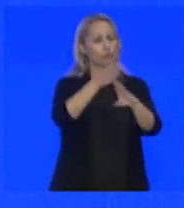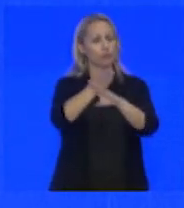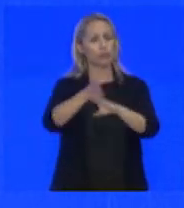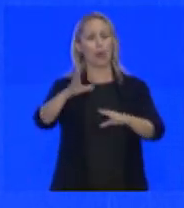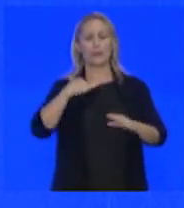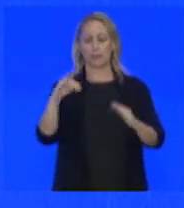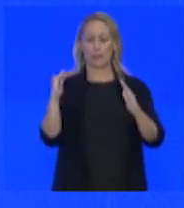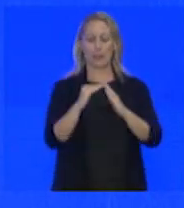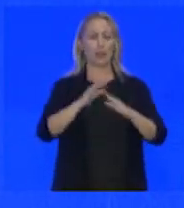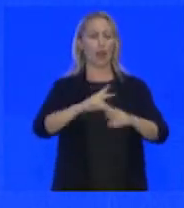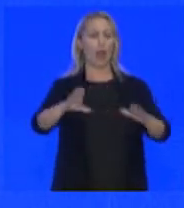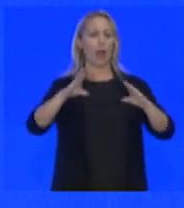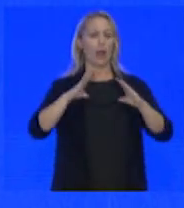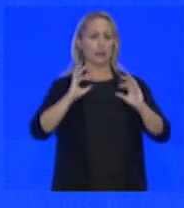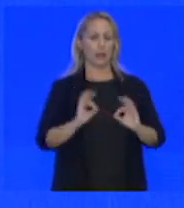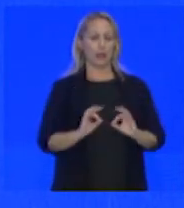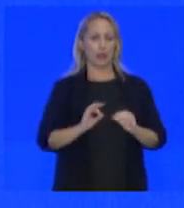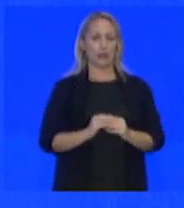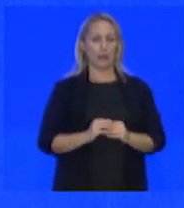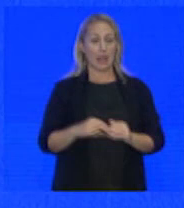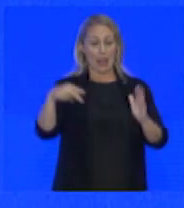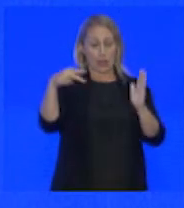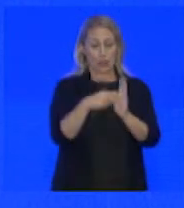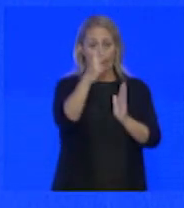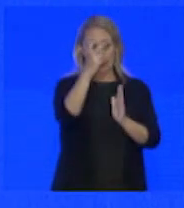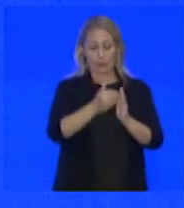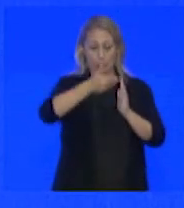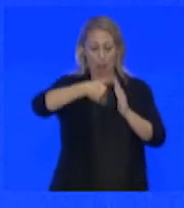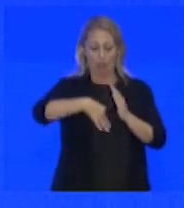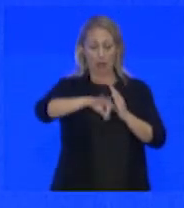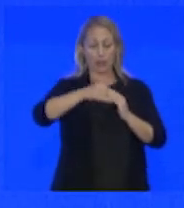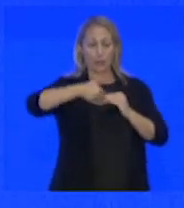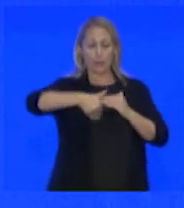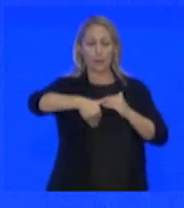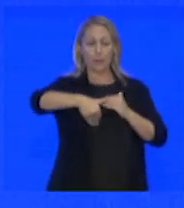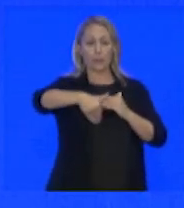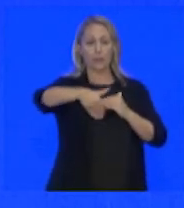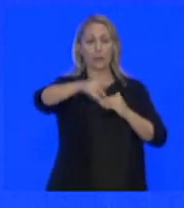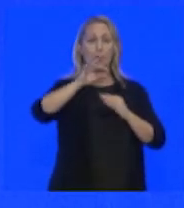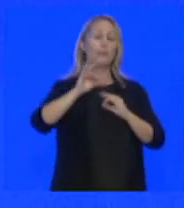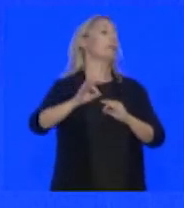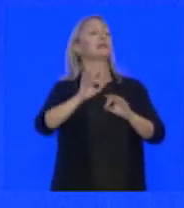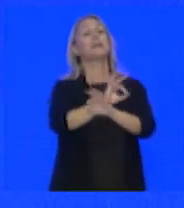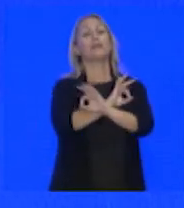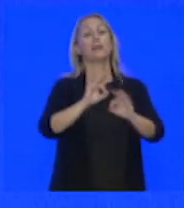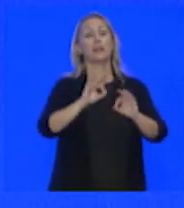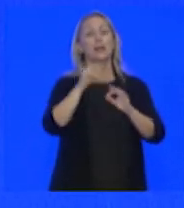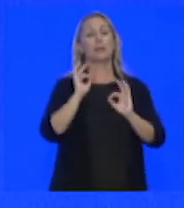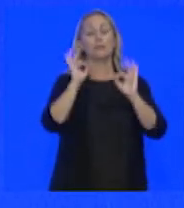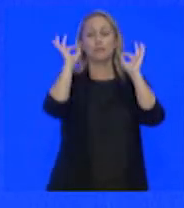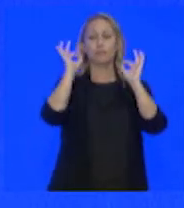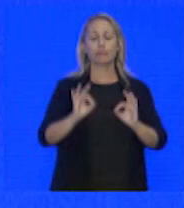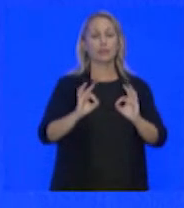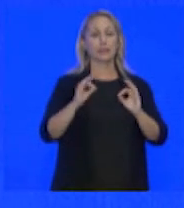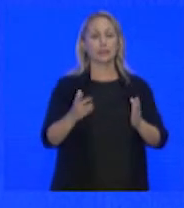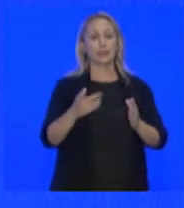από τη δουλειά τους. Και στους πρώτους μήνες 2020 θα είναι επίσης διαθέσιμη σε πιλωτική εφαρμογή